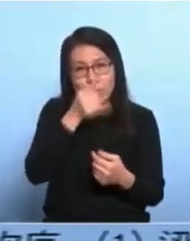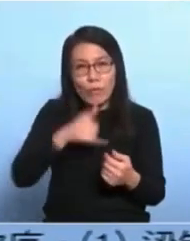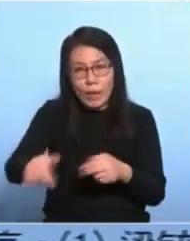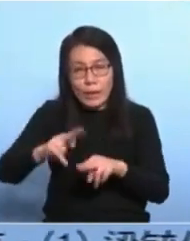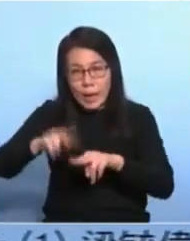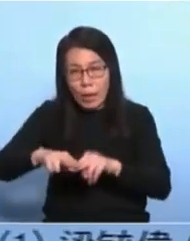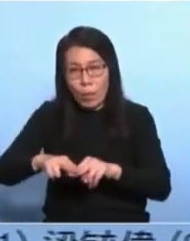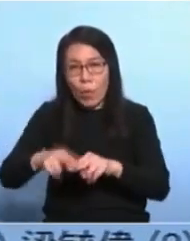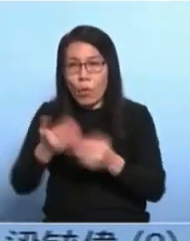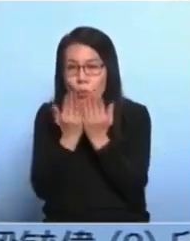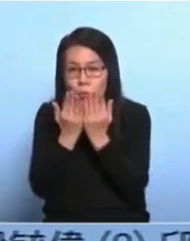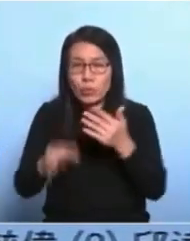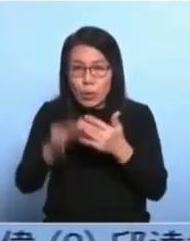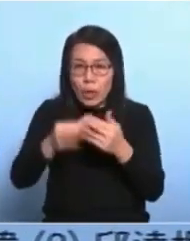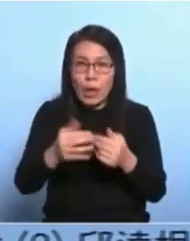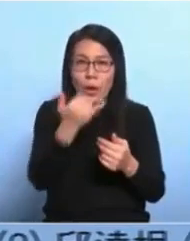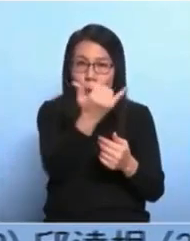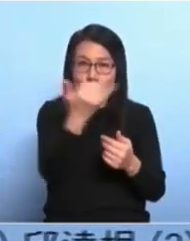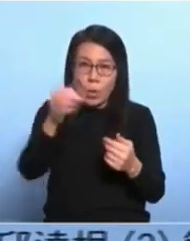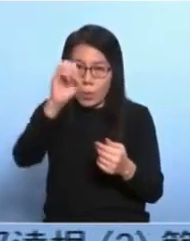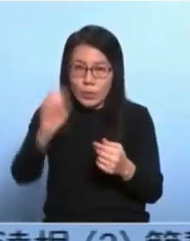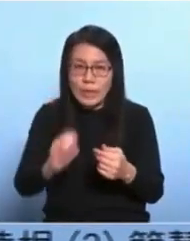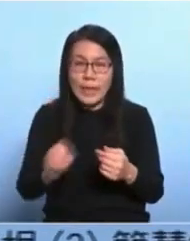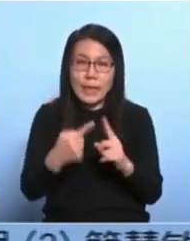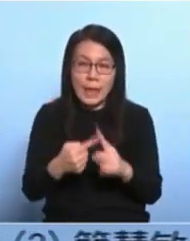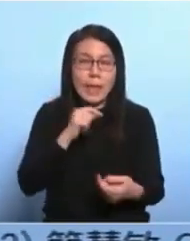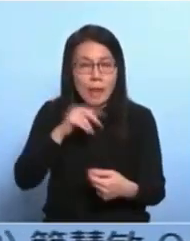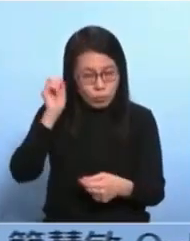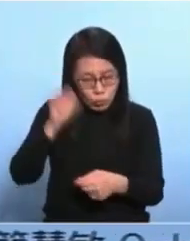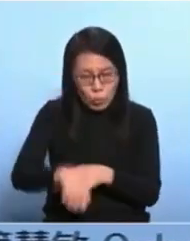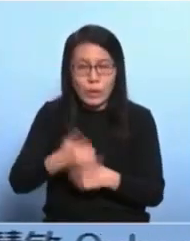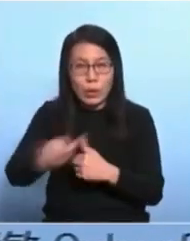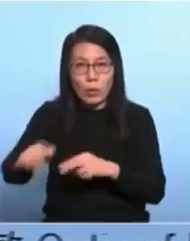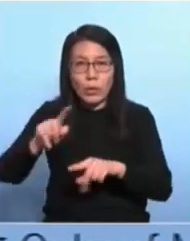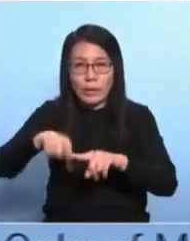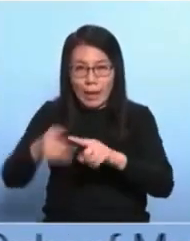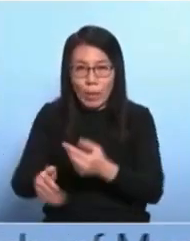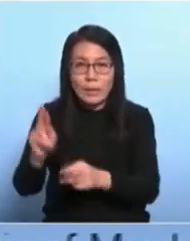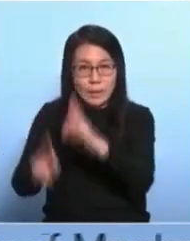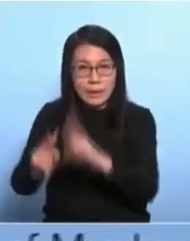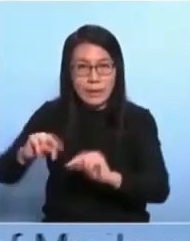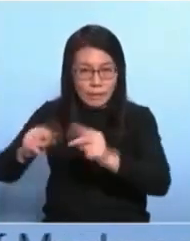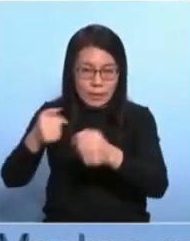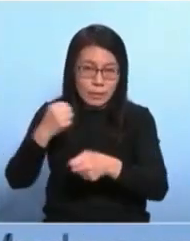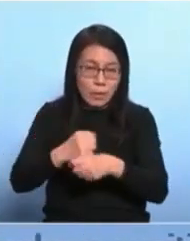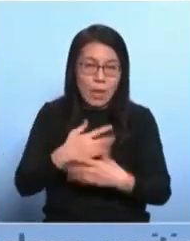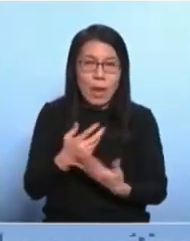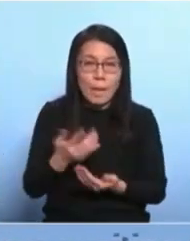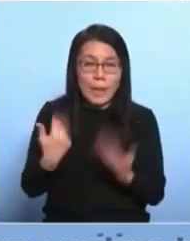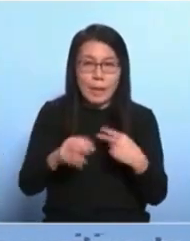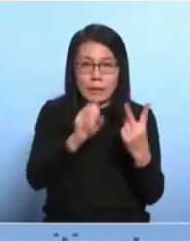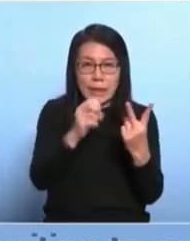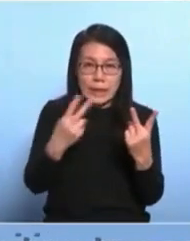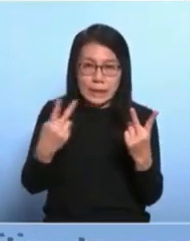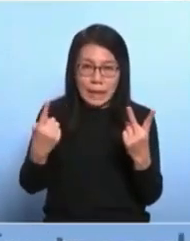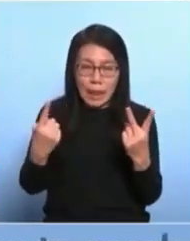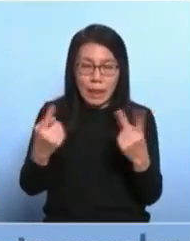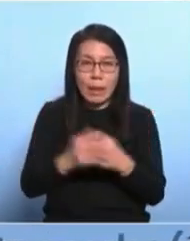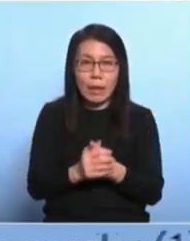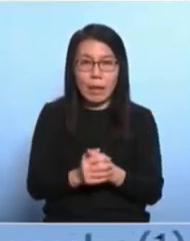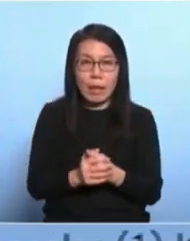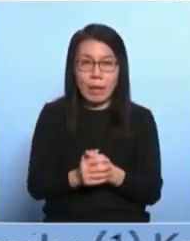進修，亦都有 66% 的受訪者表示是願意去到大灣區內地城市發展，較2021年那時